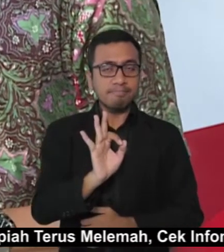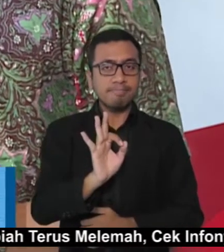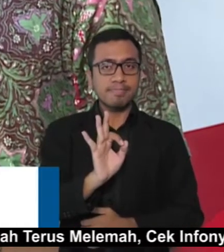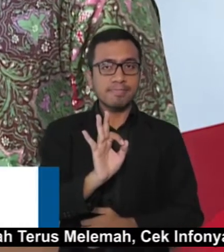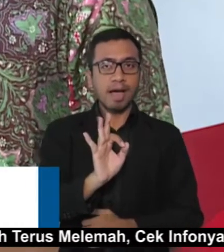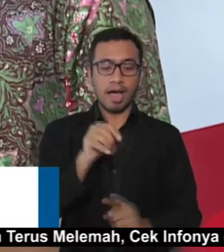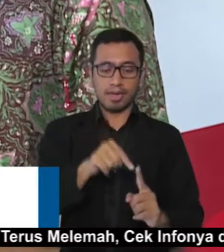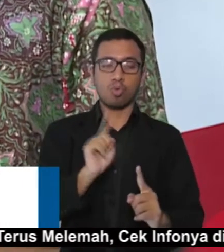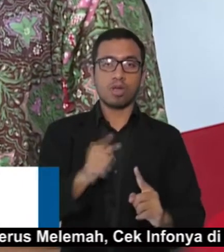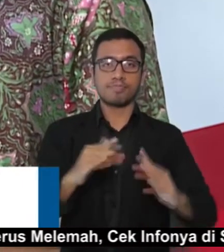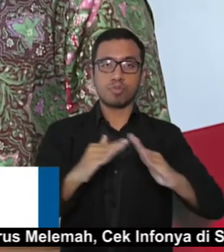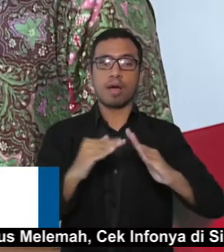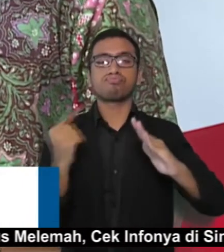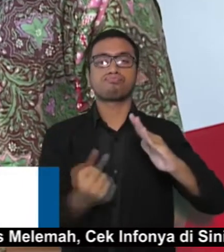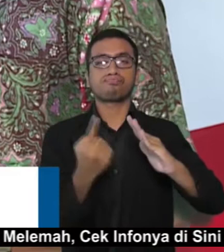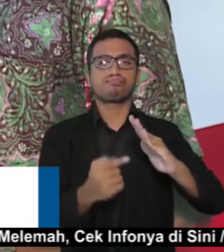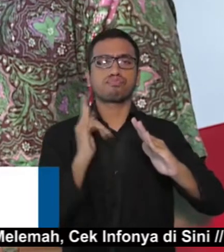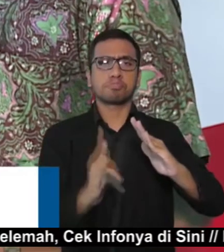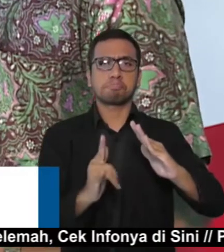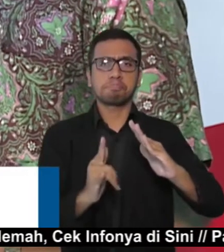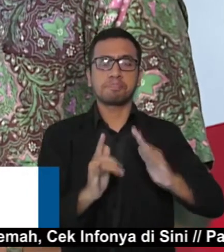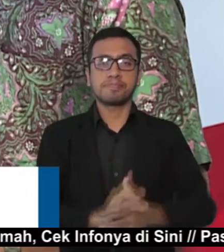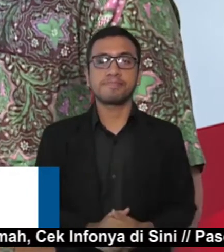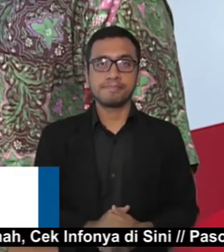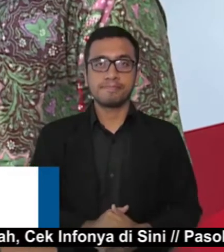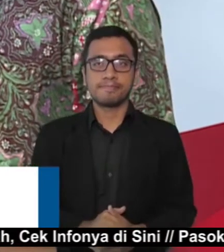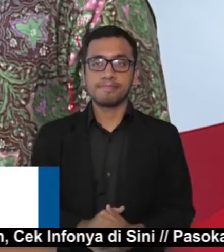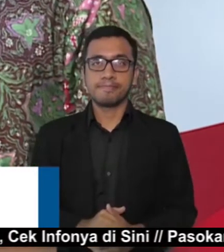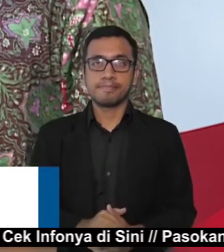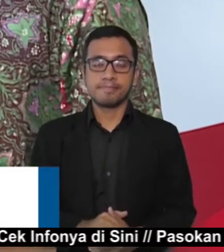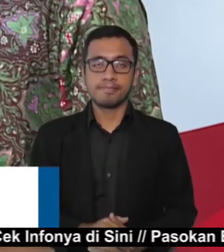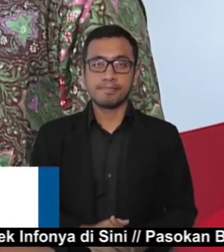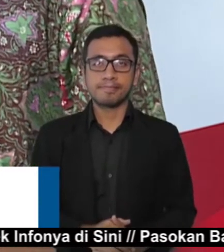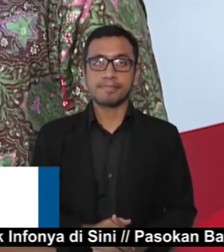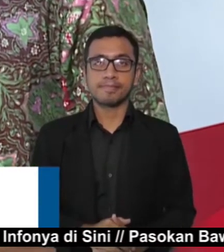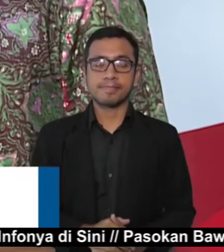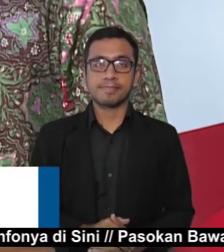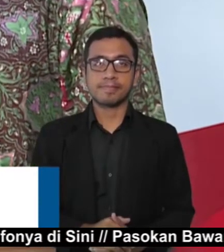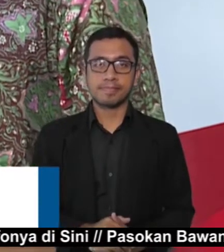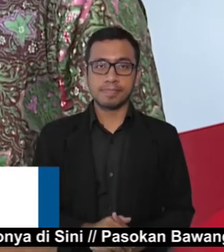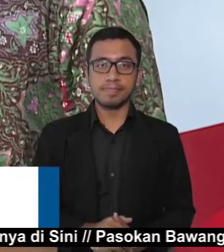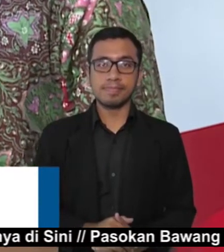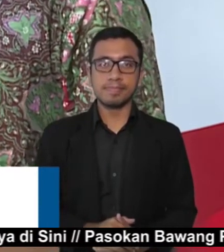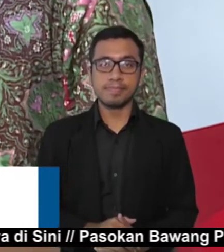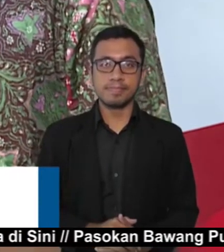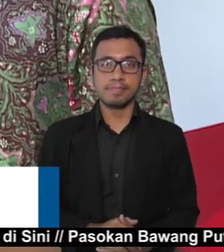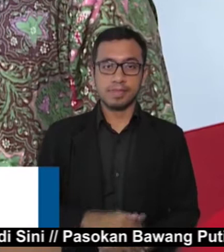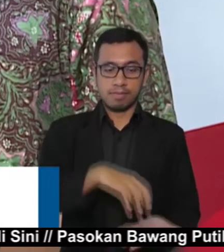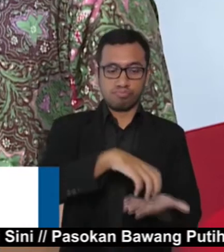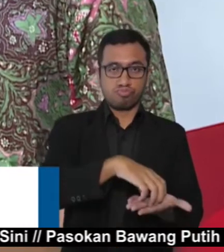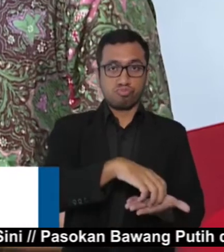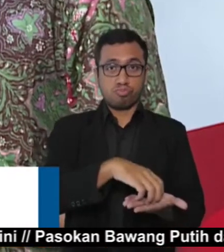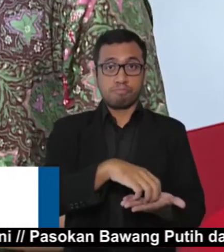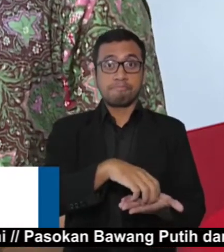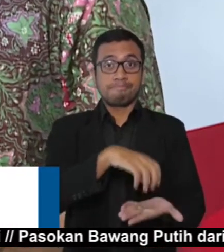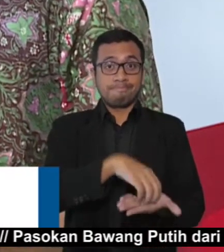isolasi diri di rumah kemudian Puskesmas bersama Rumah Sakit setempat juga akan membantu